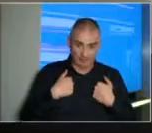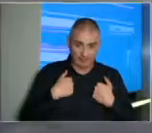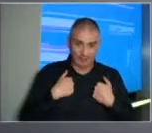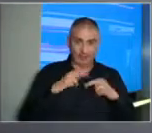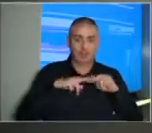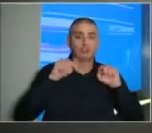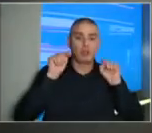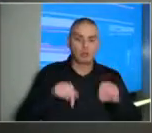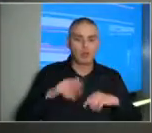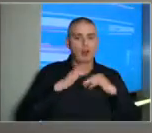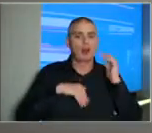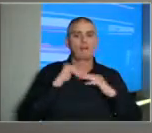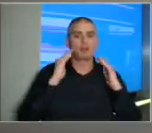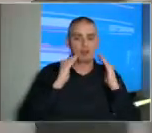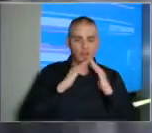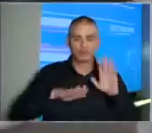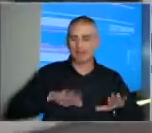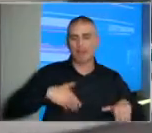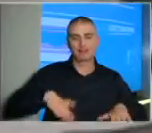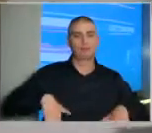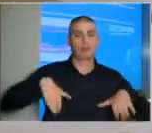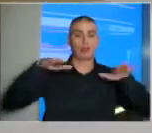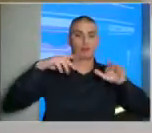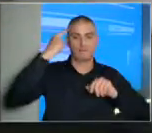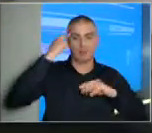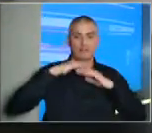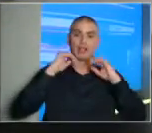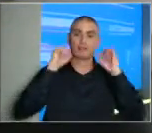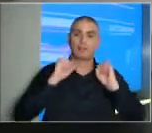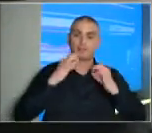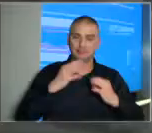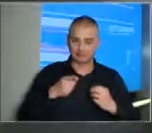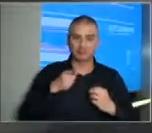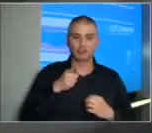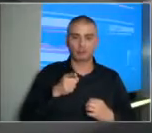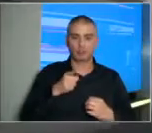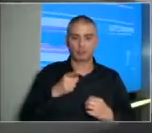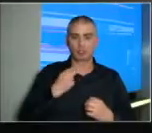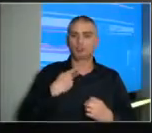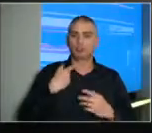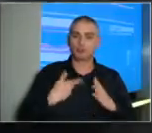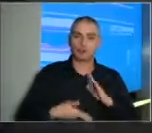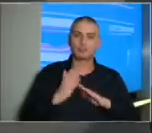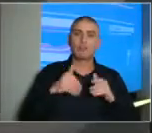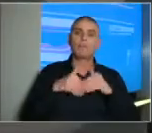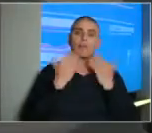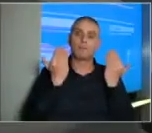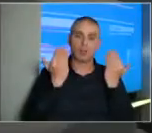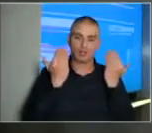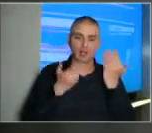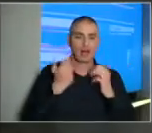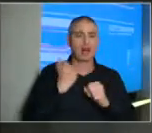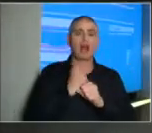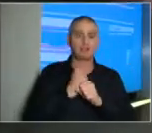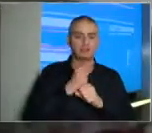להישאר כאן, לבנות כאן בית, לגדל כאן את הילדים, ולדעת שהבסיס שממנו שנינו יוצאים כל בוקר